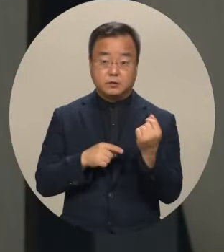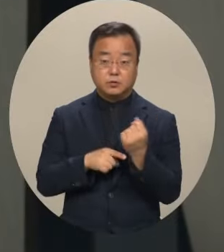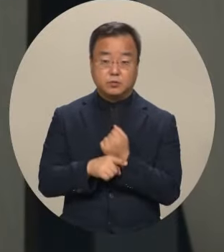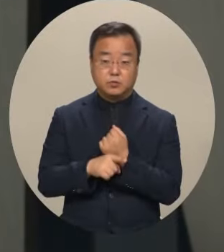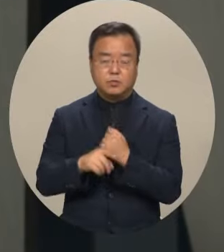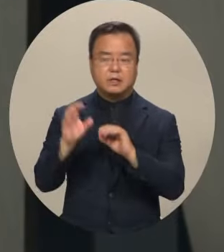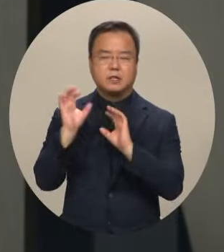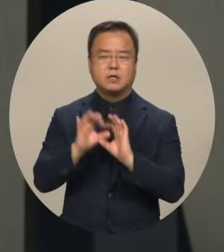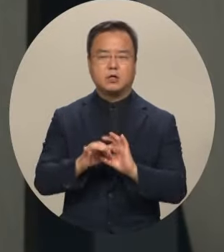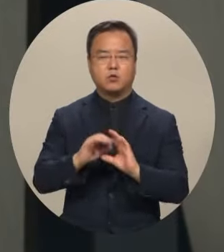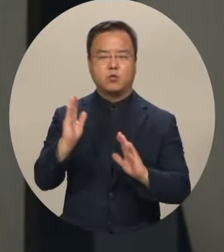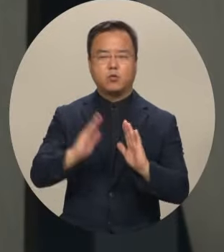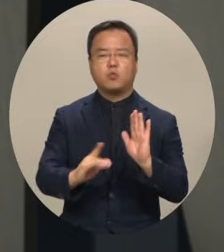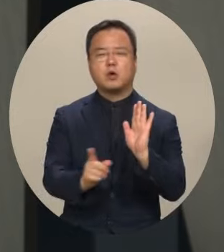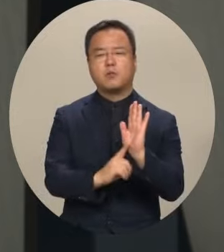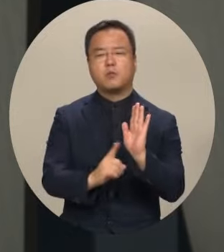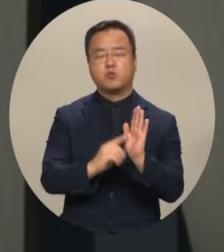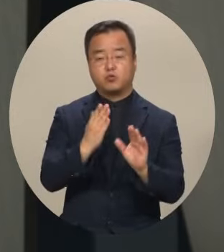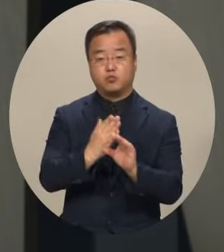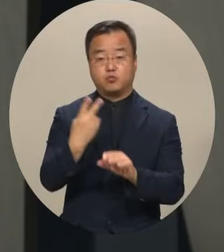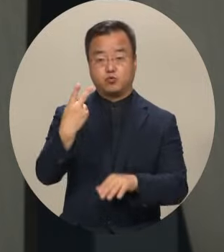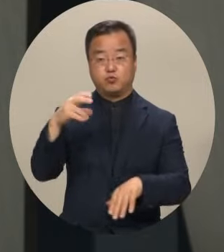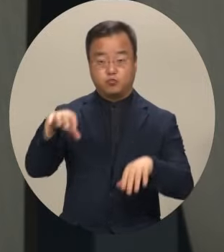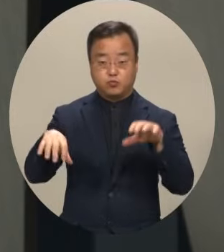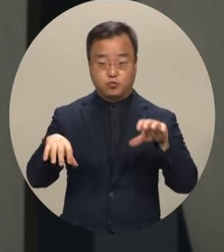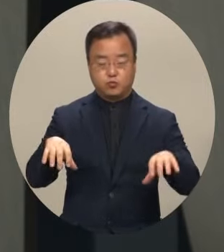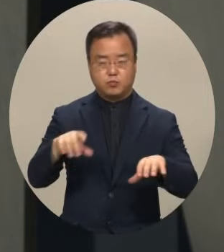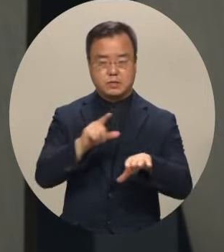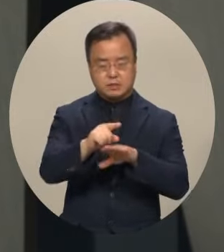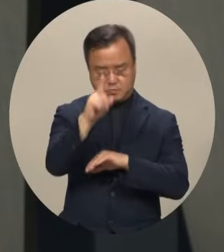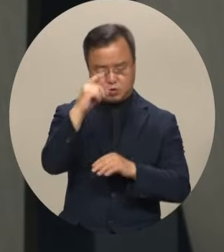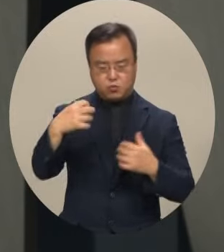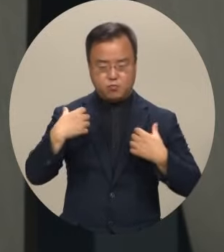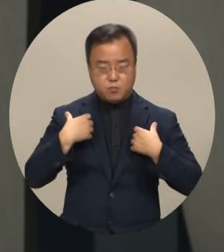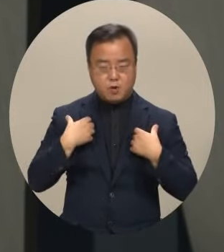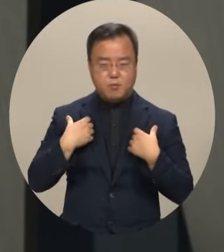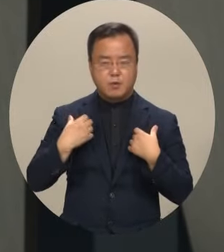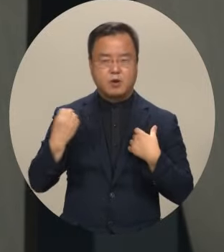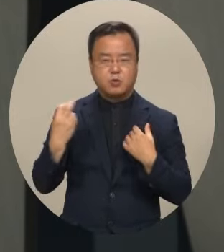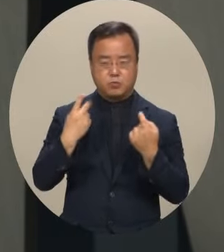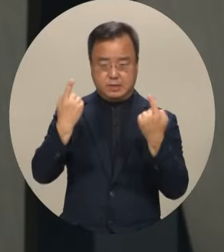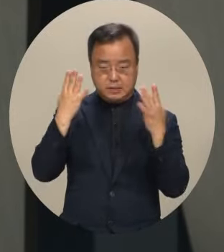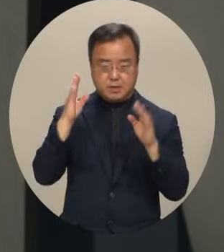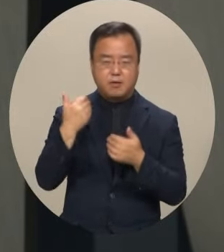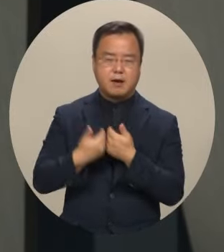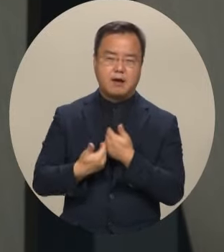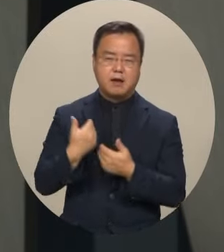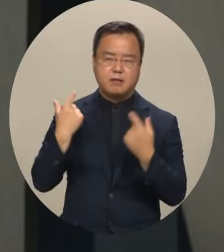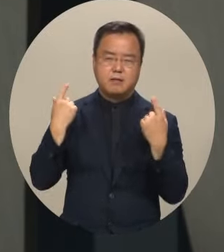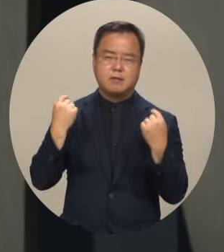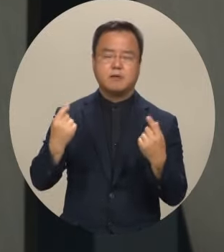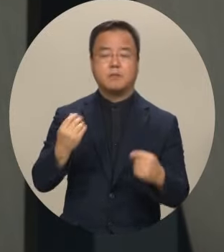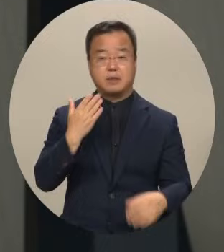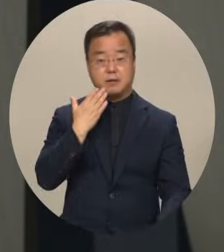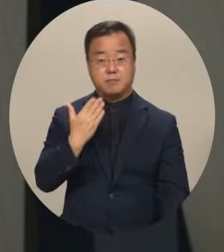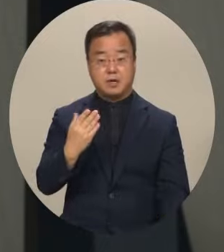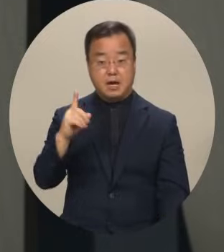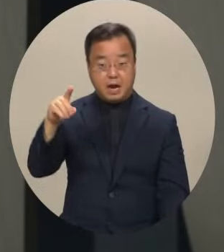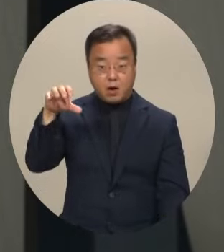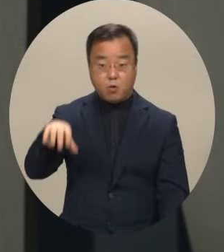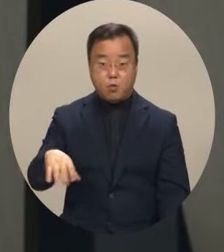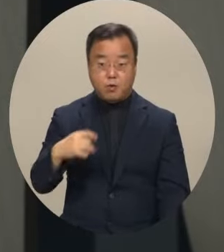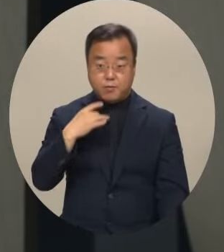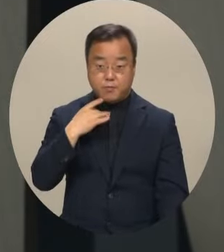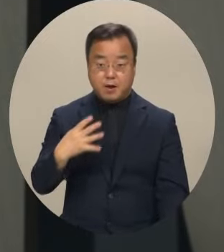이어지는 공모 과정에서이 두 권역의 대학과 지자 체사의 갈등은 계속해서 이어질 것으로 보입니다이 혹여라도 한 지역